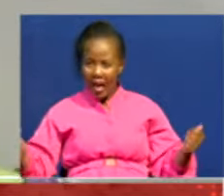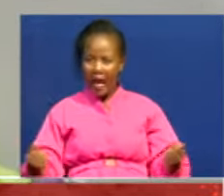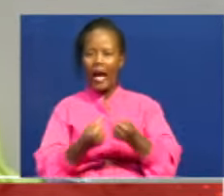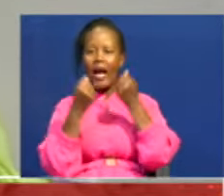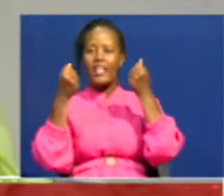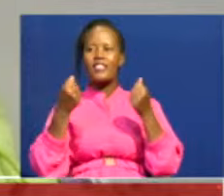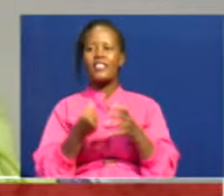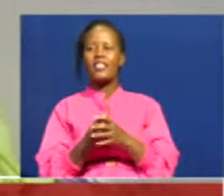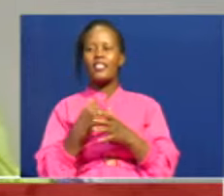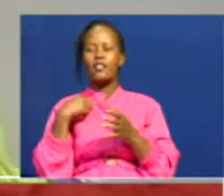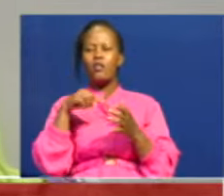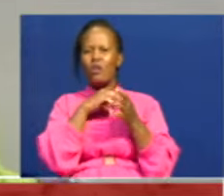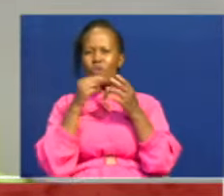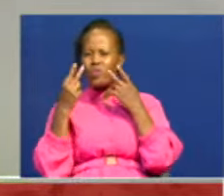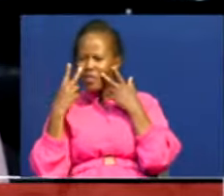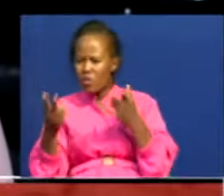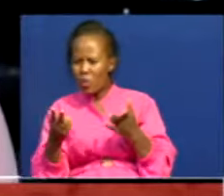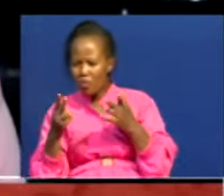Tuliona trela mbele yetu